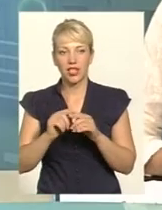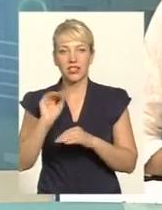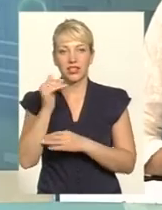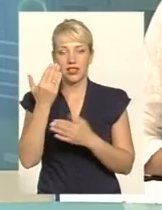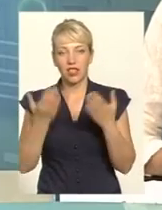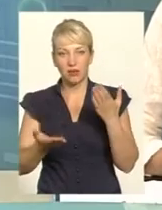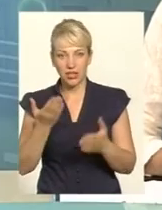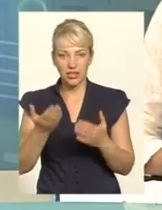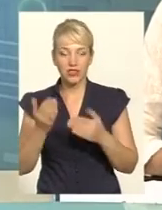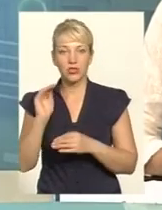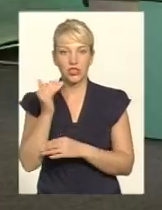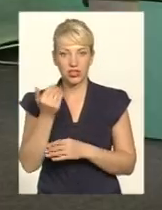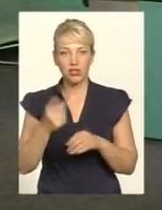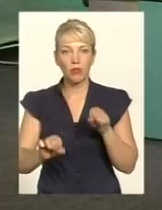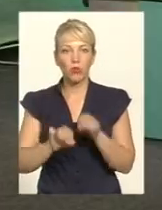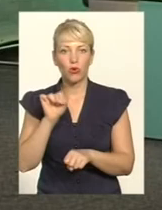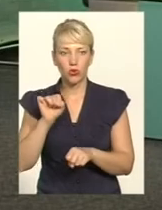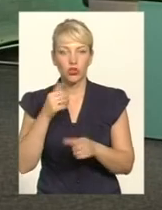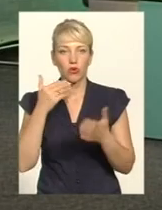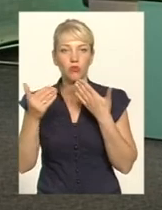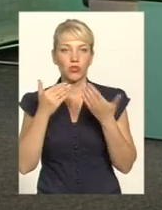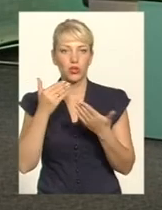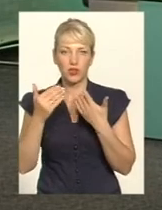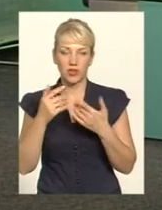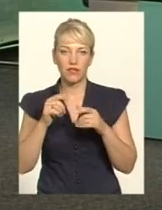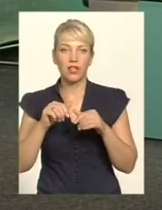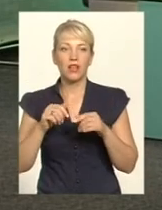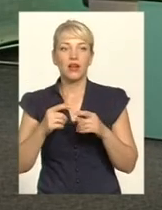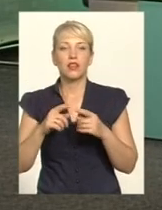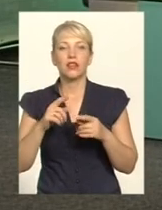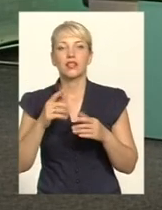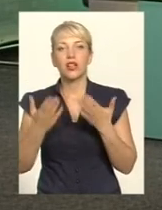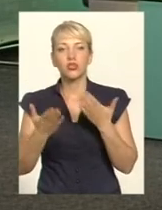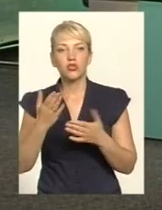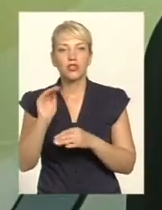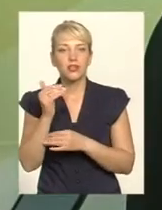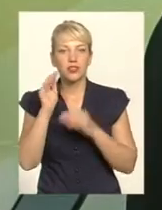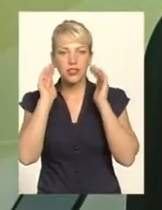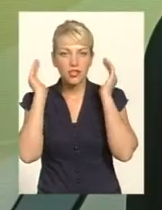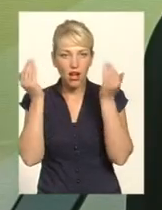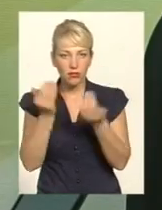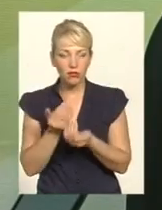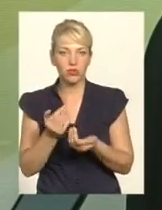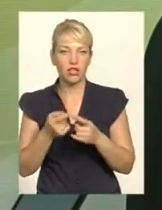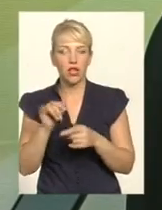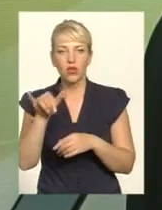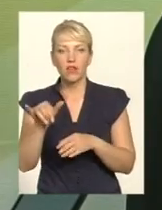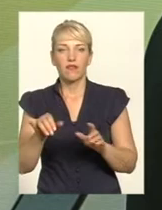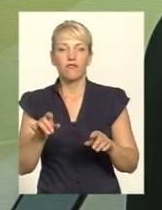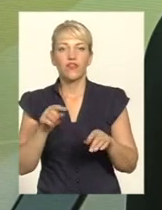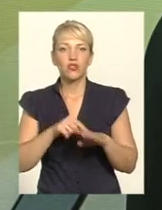Якщо, наприклад, у дитини порушена комунікативна функція, якщо дитина замкнена, в неї відчуваються якісь